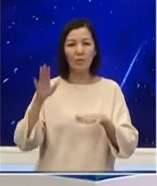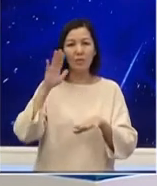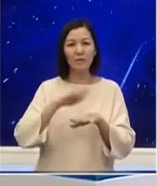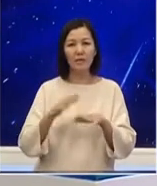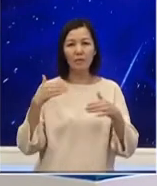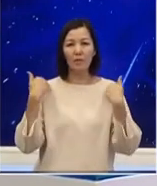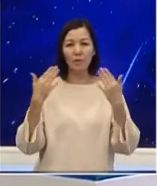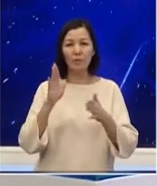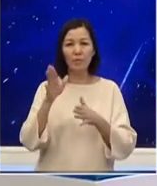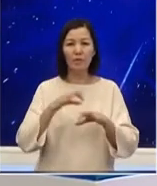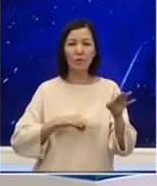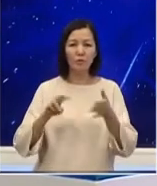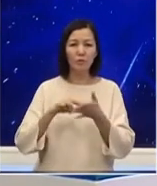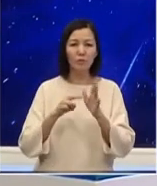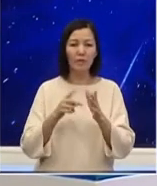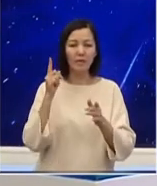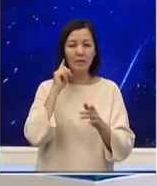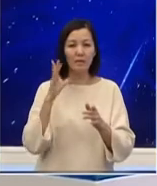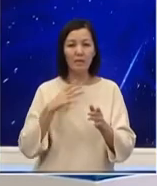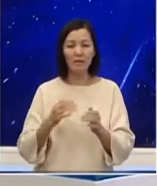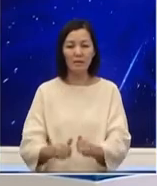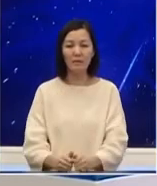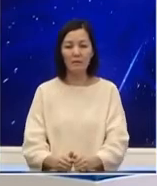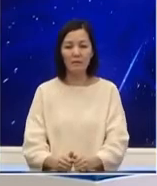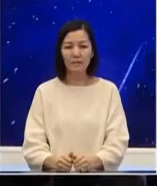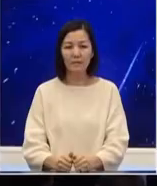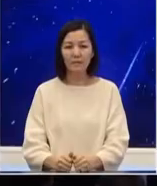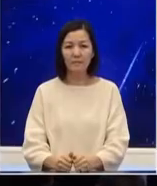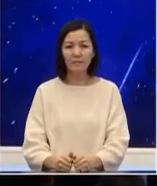Баталов құттықтап, алдағы жоба жоспарларын тыңдады.